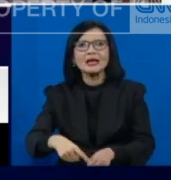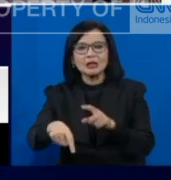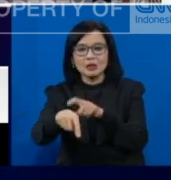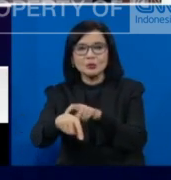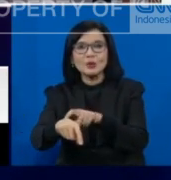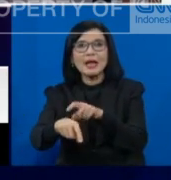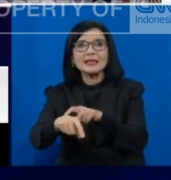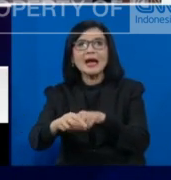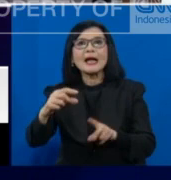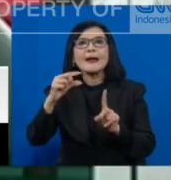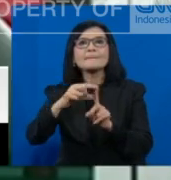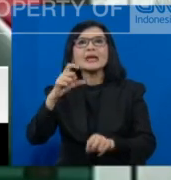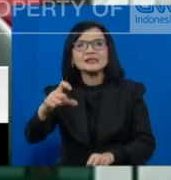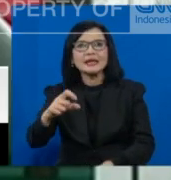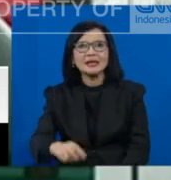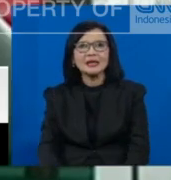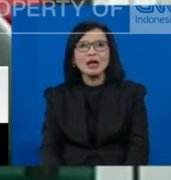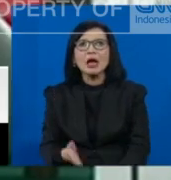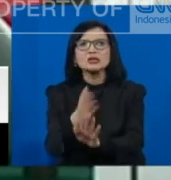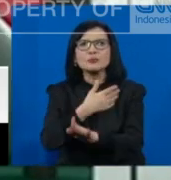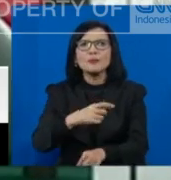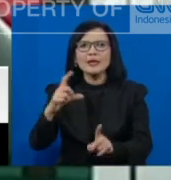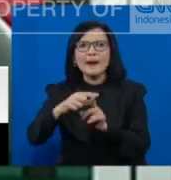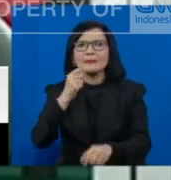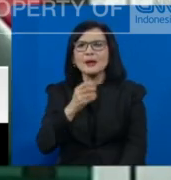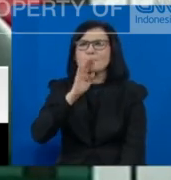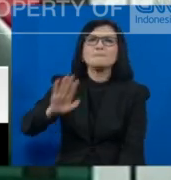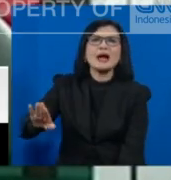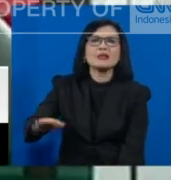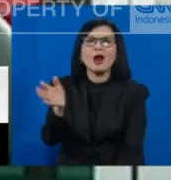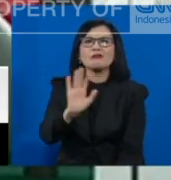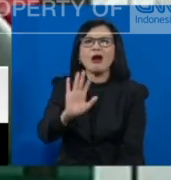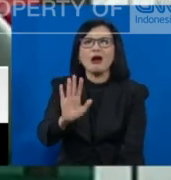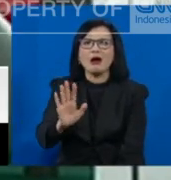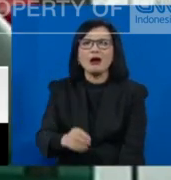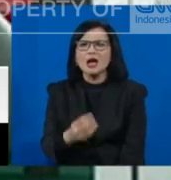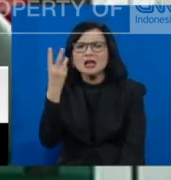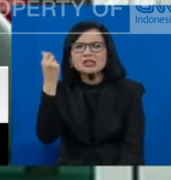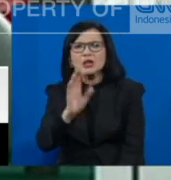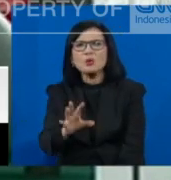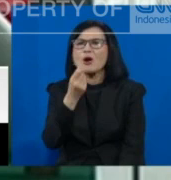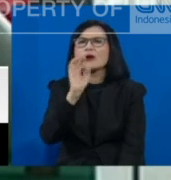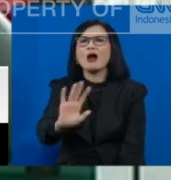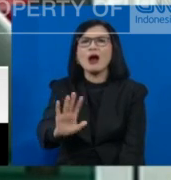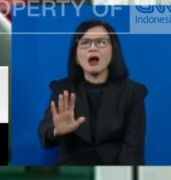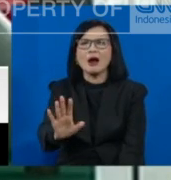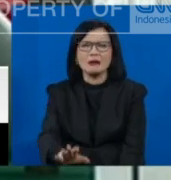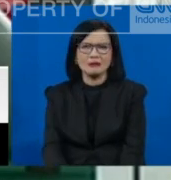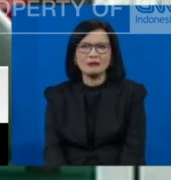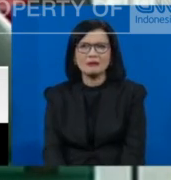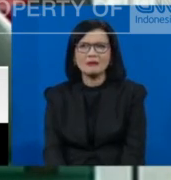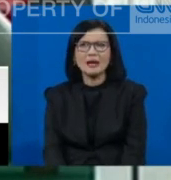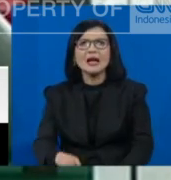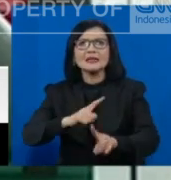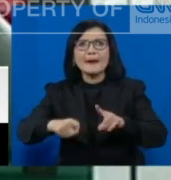sidang sebelumnya Putri Candrawati membantah soal pemberian handphone dan rencana pemberian uang dua hari setelah peristiwa penembakan